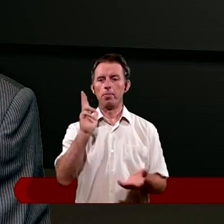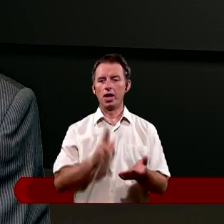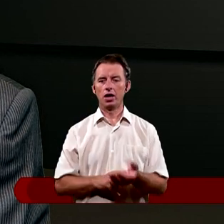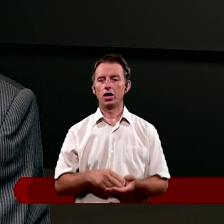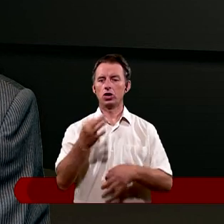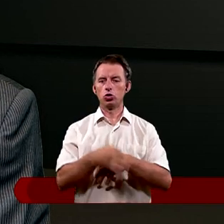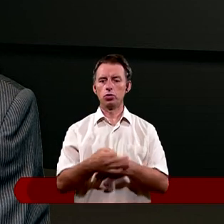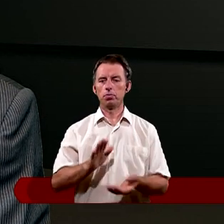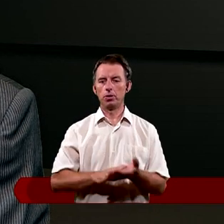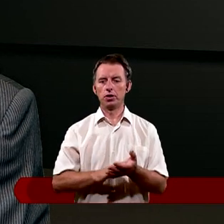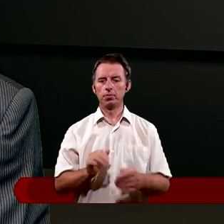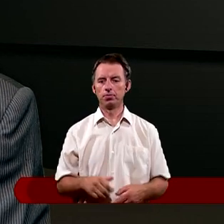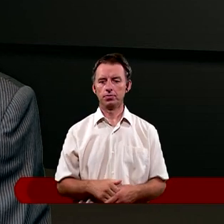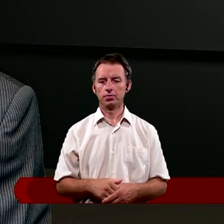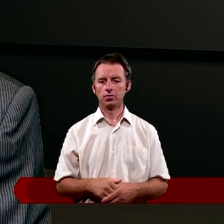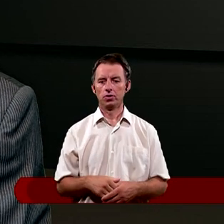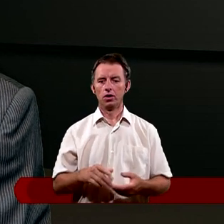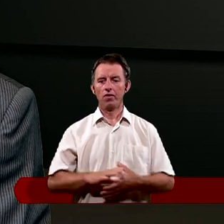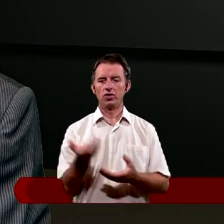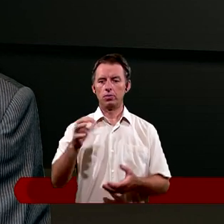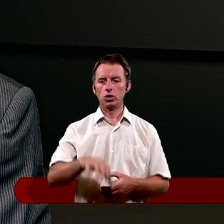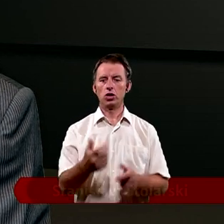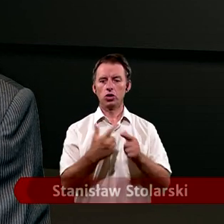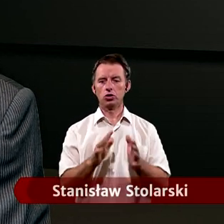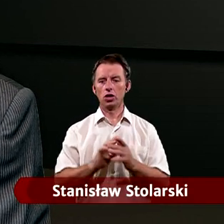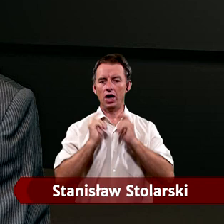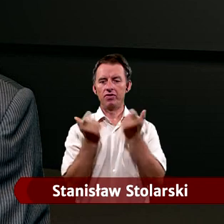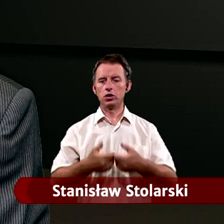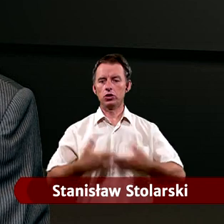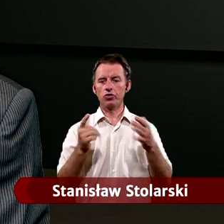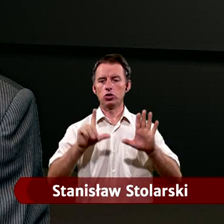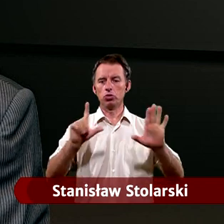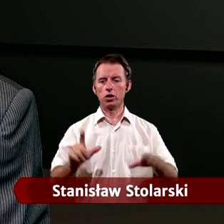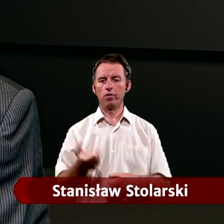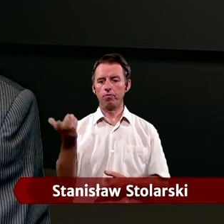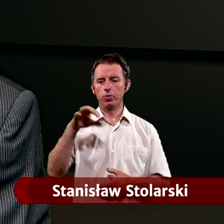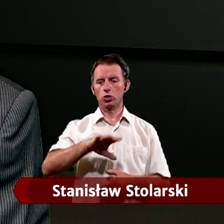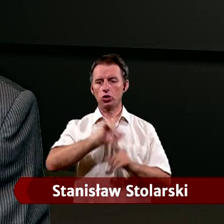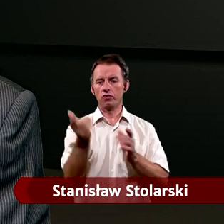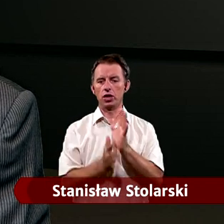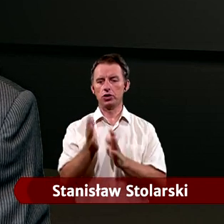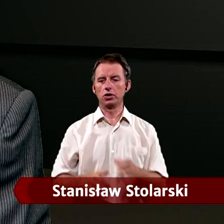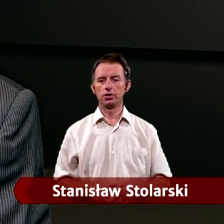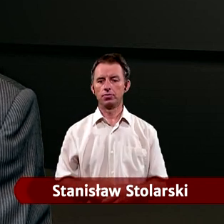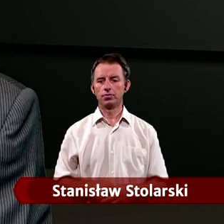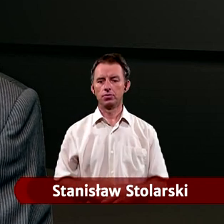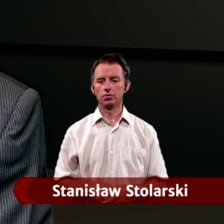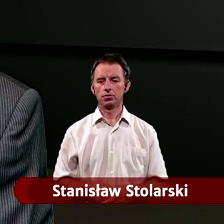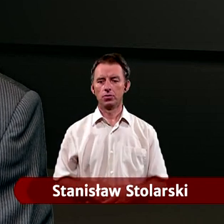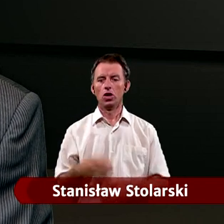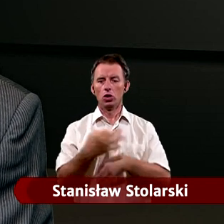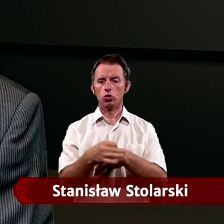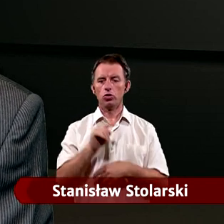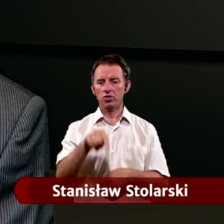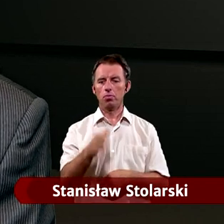Witam na studium biblijnym w zborze Kościoła Adwentystów Dnia Siódmego w Podkowie Leśnej.